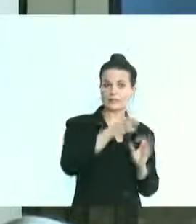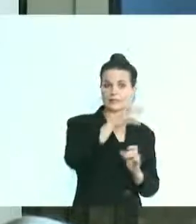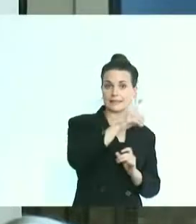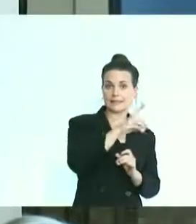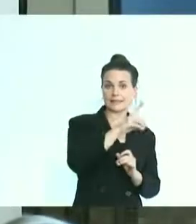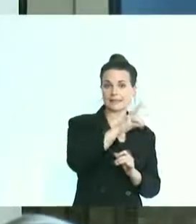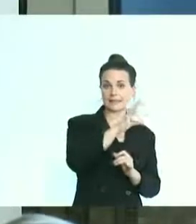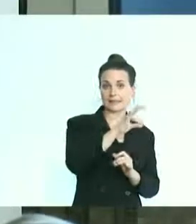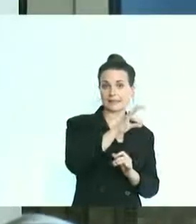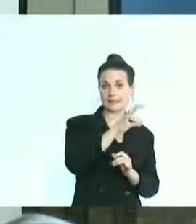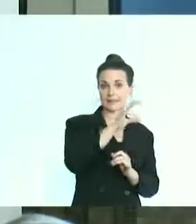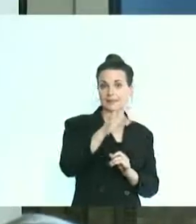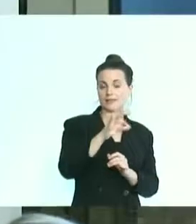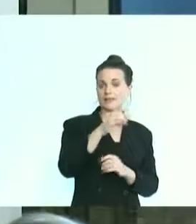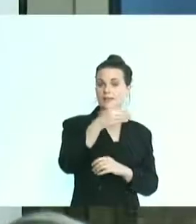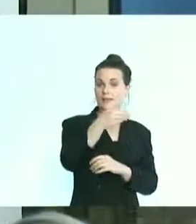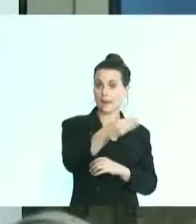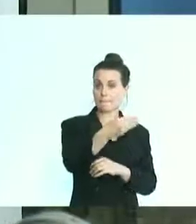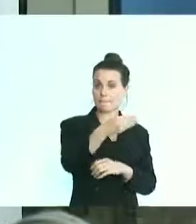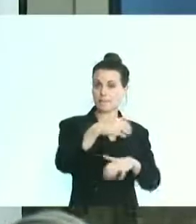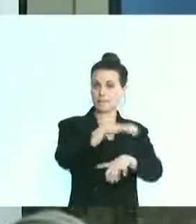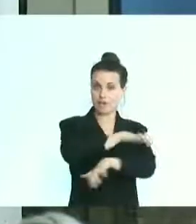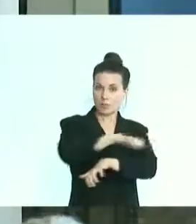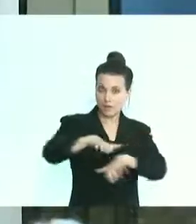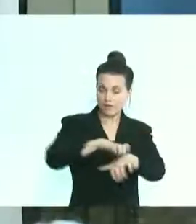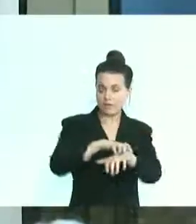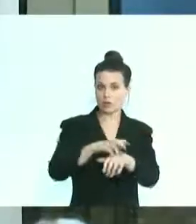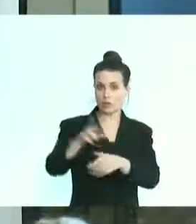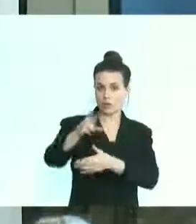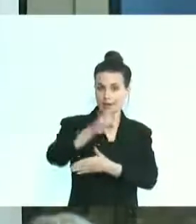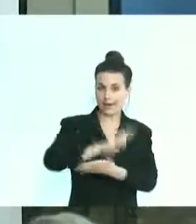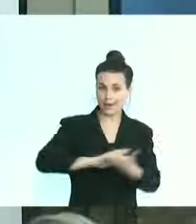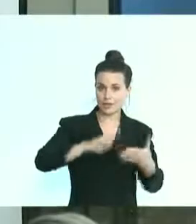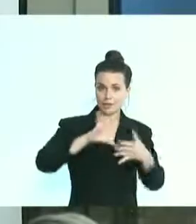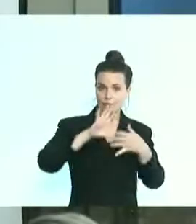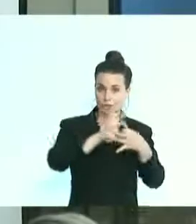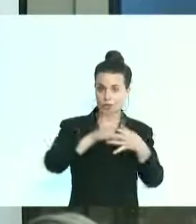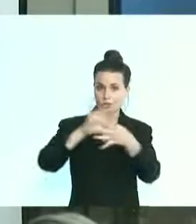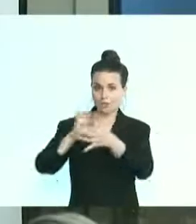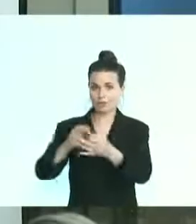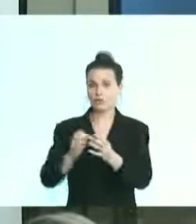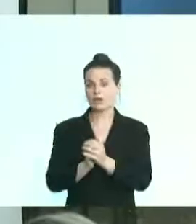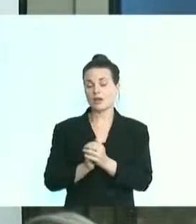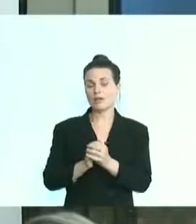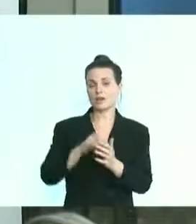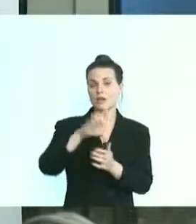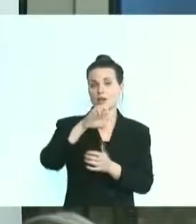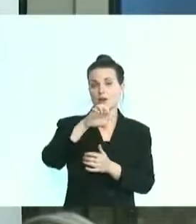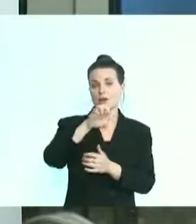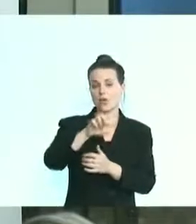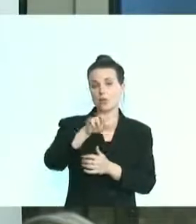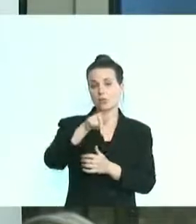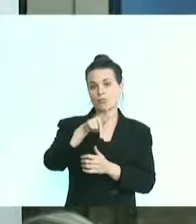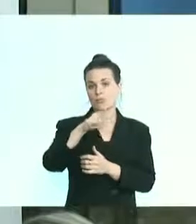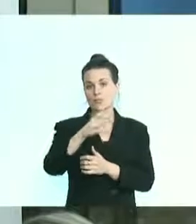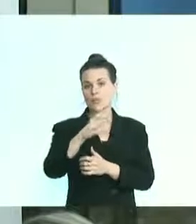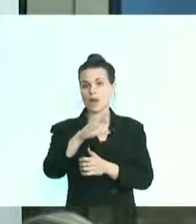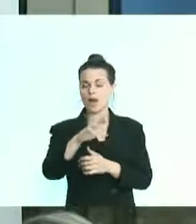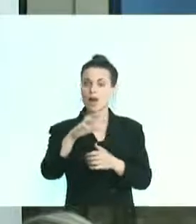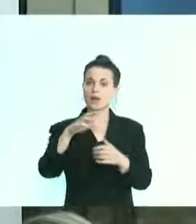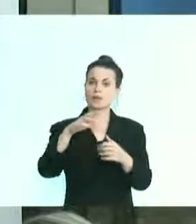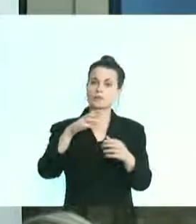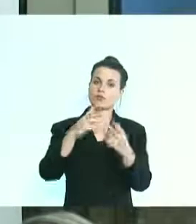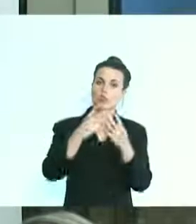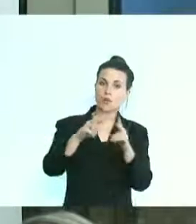préfecture, avec la région, avec les EPCI, les comités de communes, les comités d'agglomération, voire